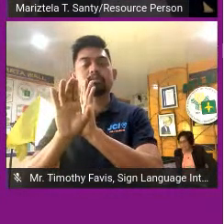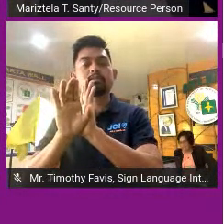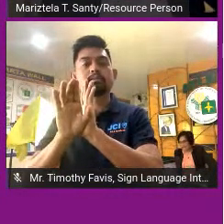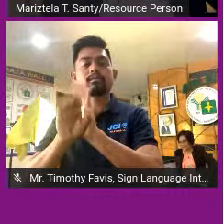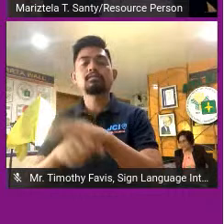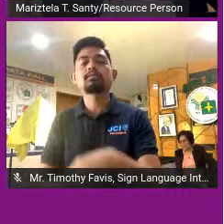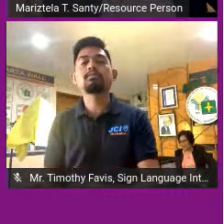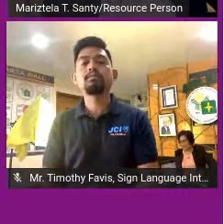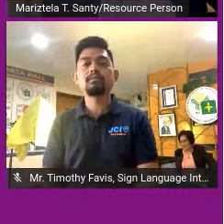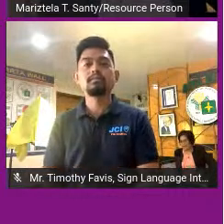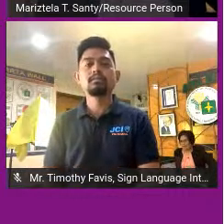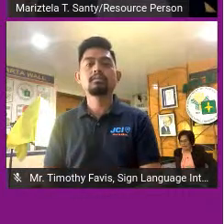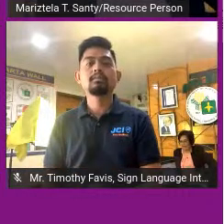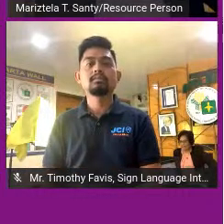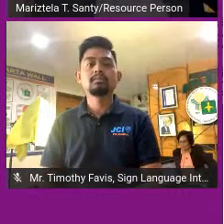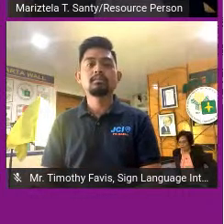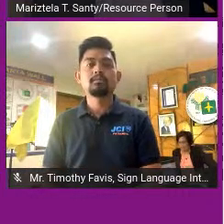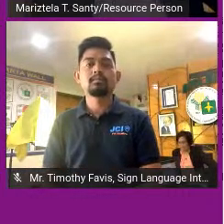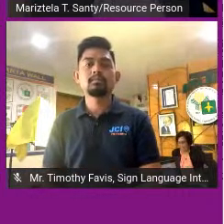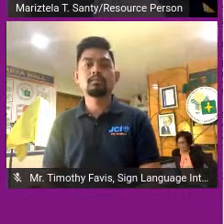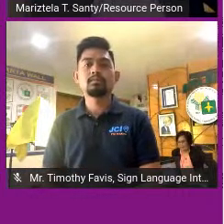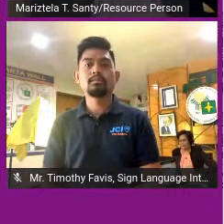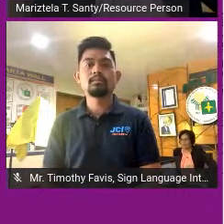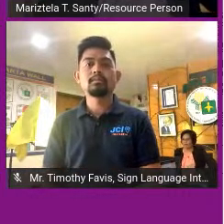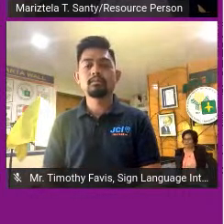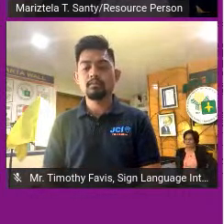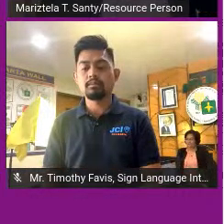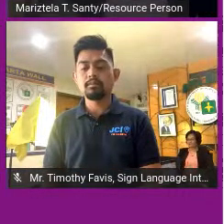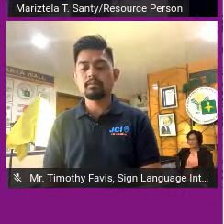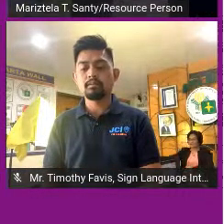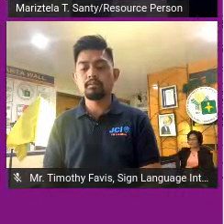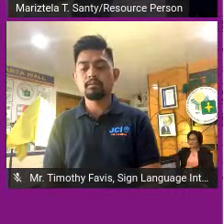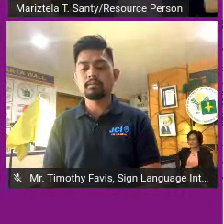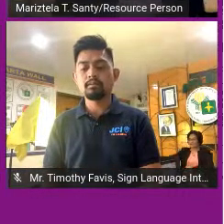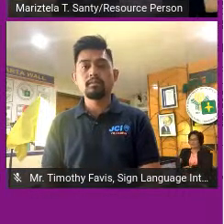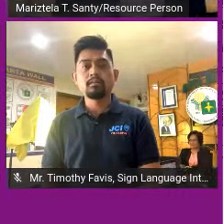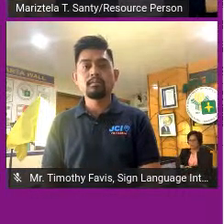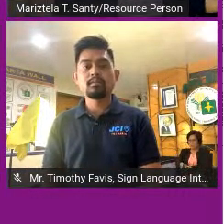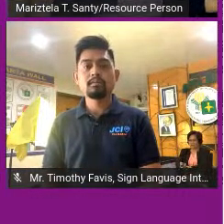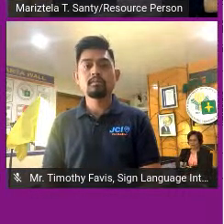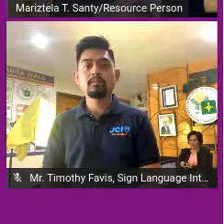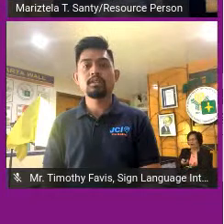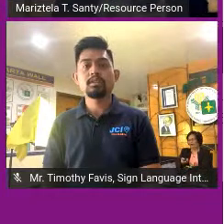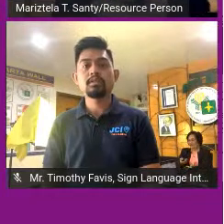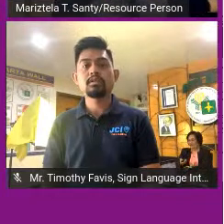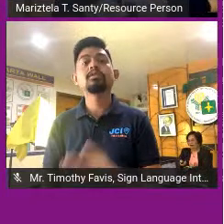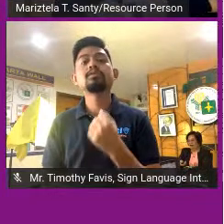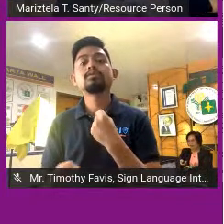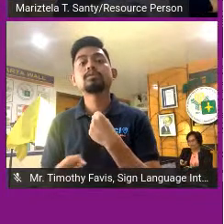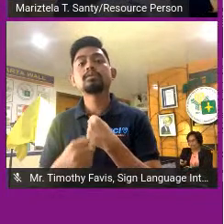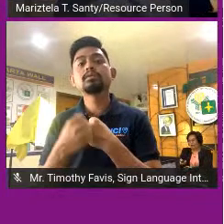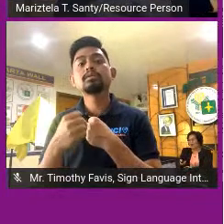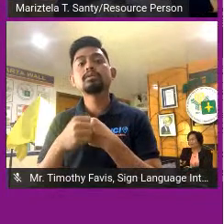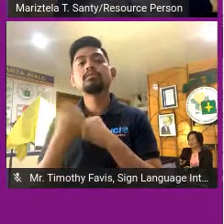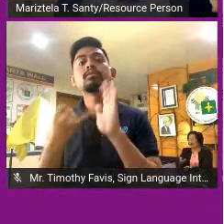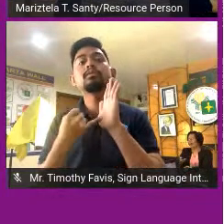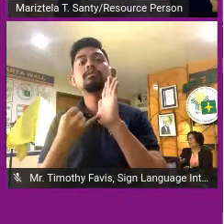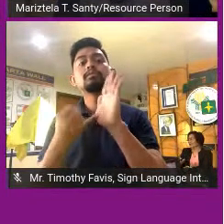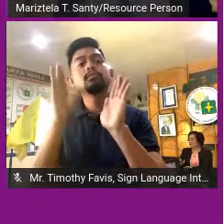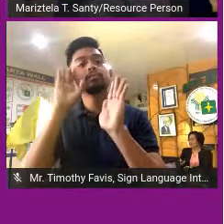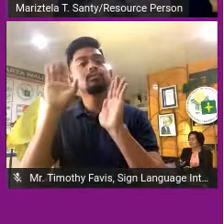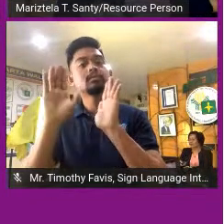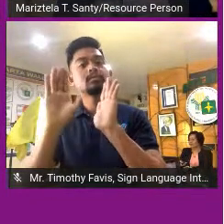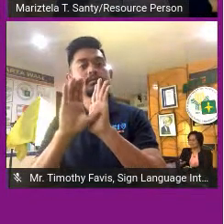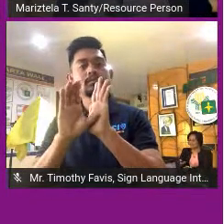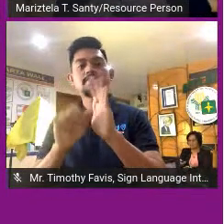At pag lalaki naman ay XY. Ano po? So, this is a simple illustration of kung ano po